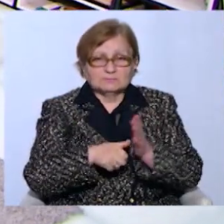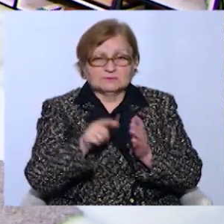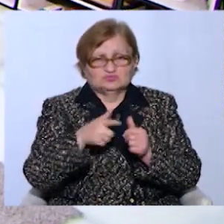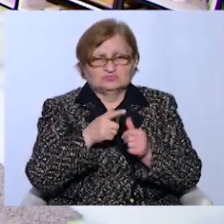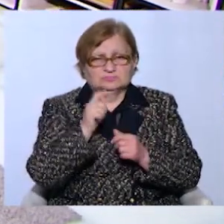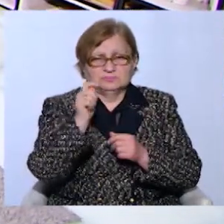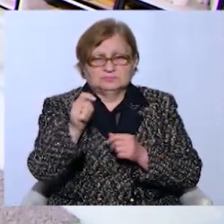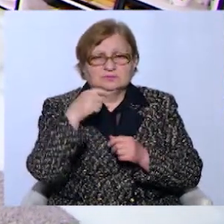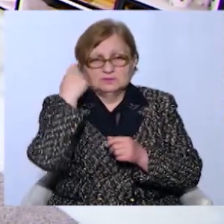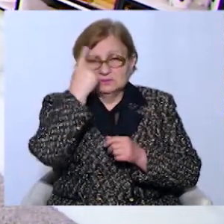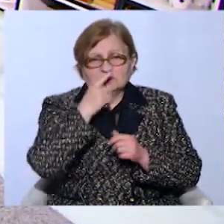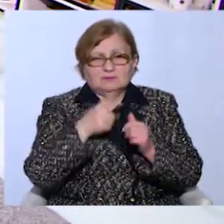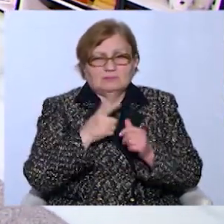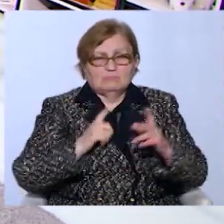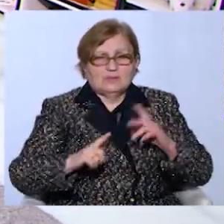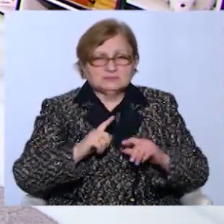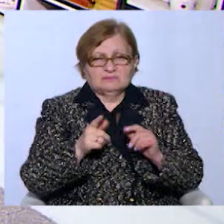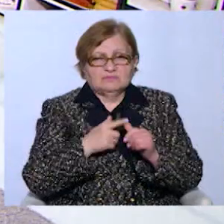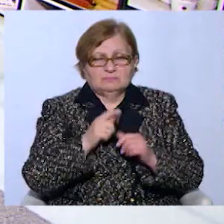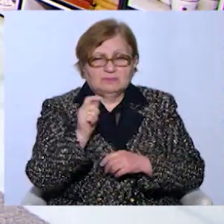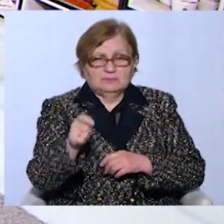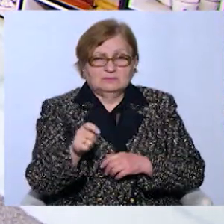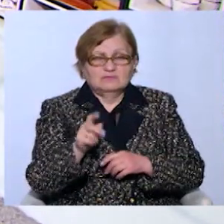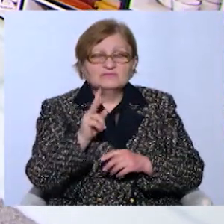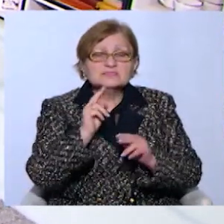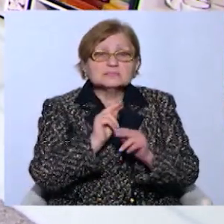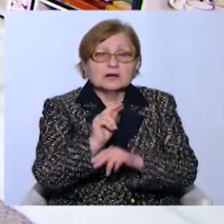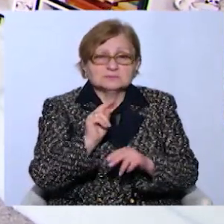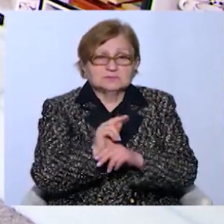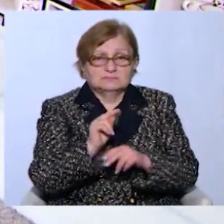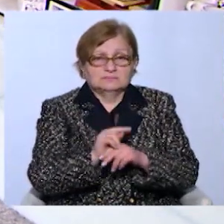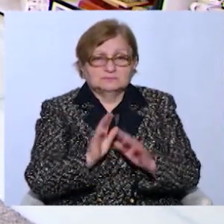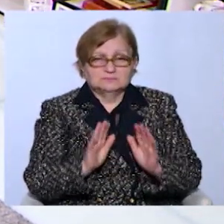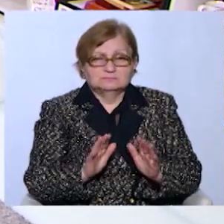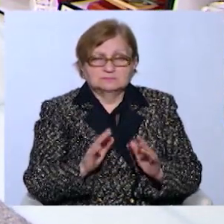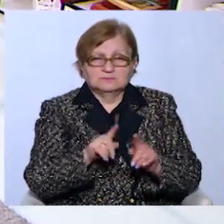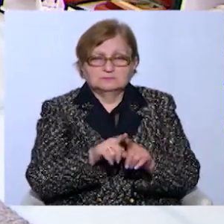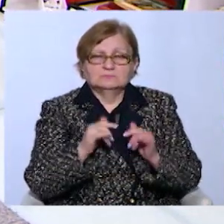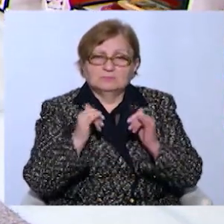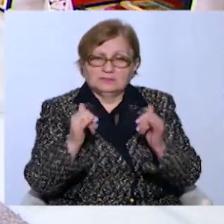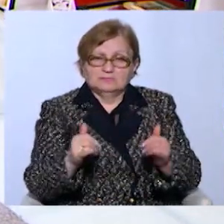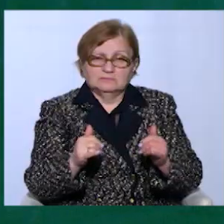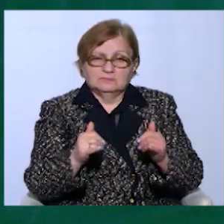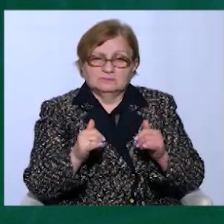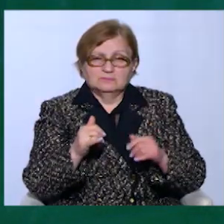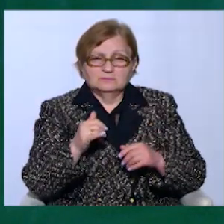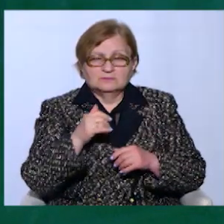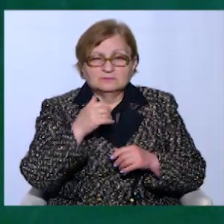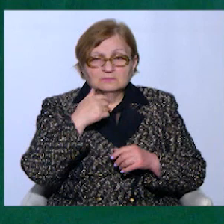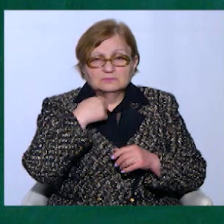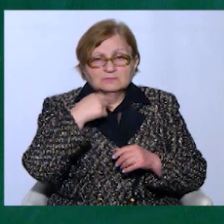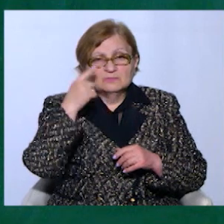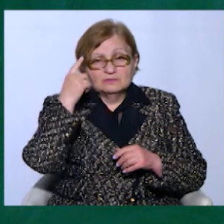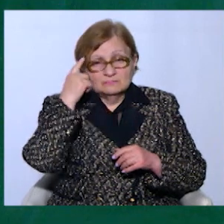არ იცი და გასწავლის უკვე თავისთავად ხედავა მასწავლებელი, პატივი ვიცეთ. და მე მგონი დაგარწმუნეთ